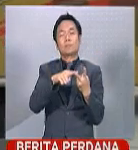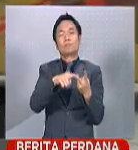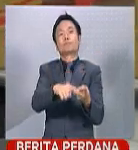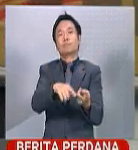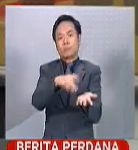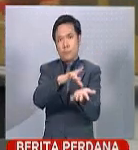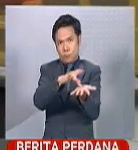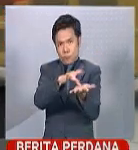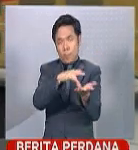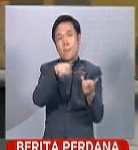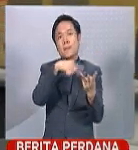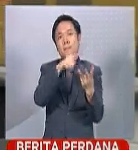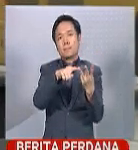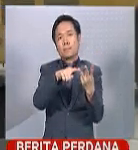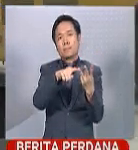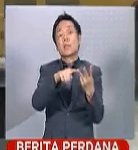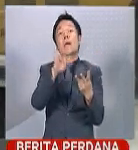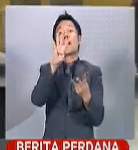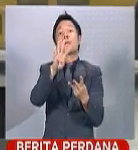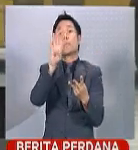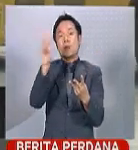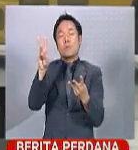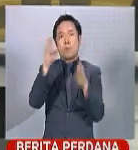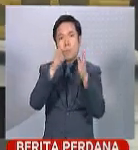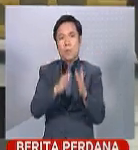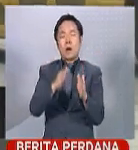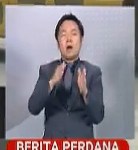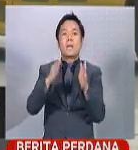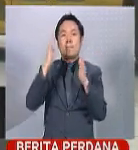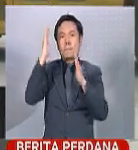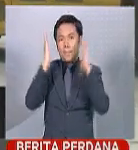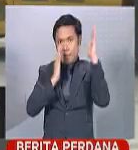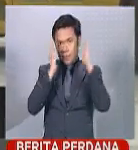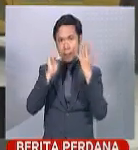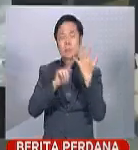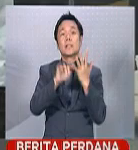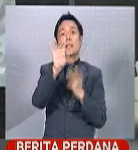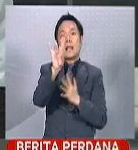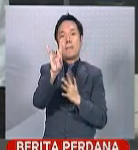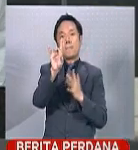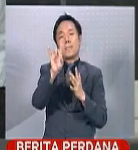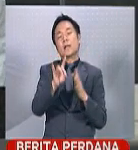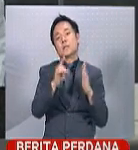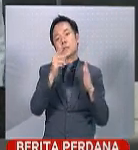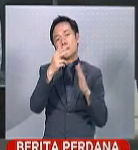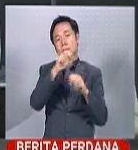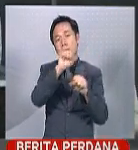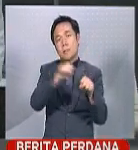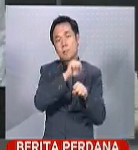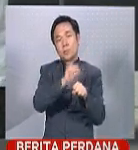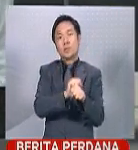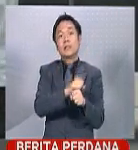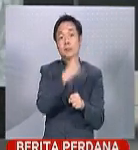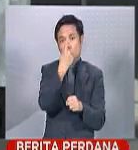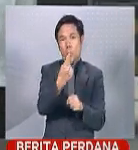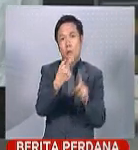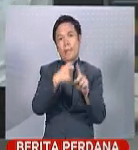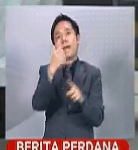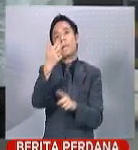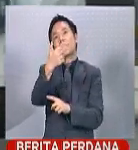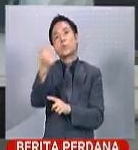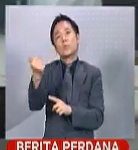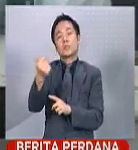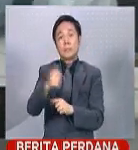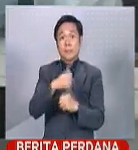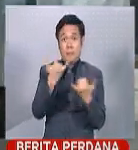penumpang yang meliputi 46 orang Malaysia lapan dari Singapura dan seorang dari Indonesia bekas pemain futsal negara itu